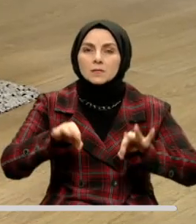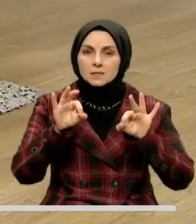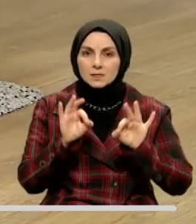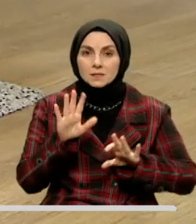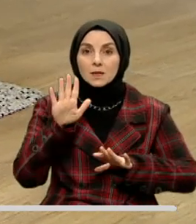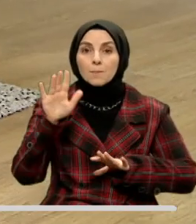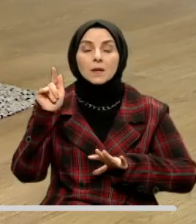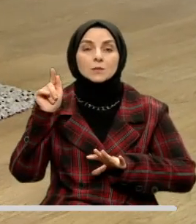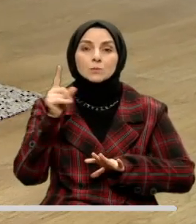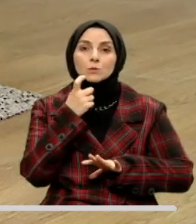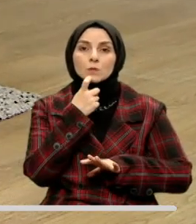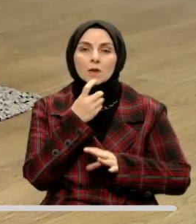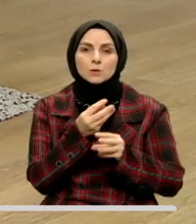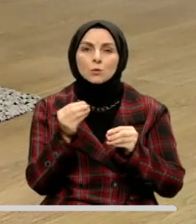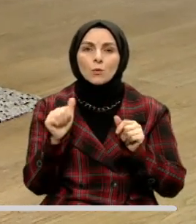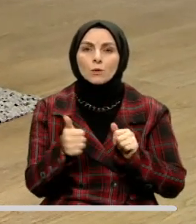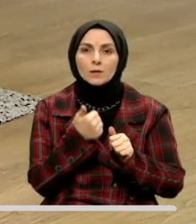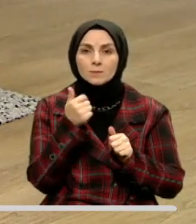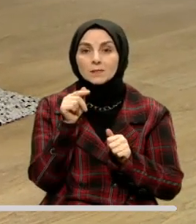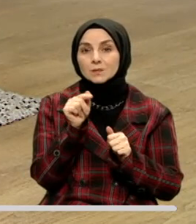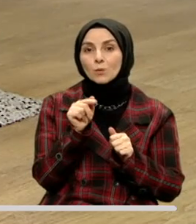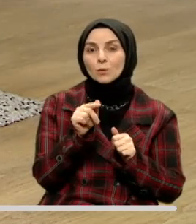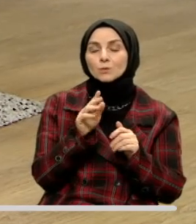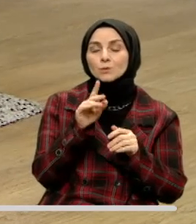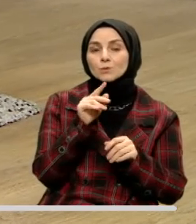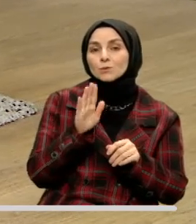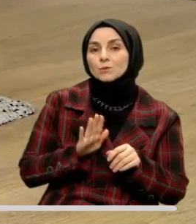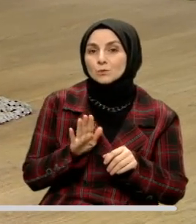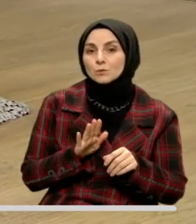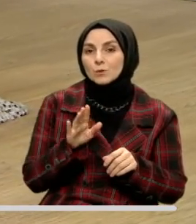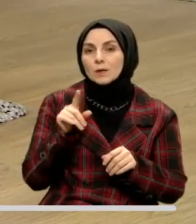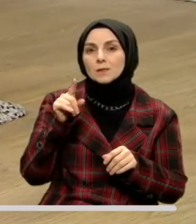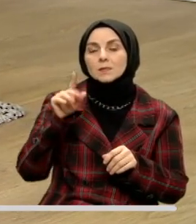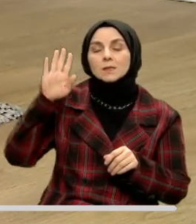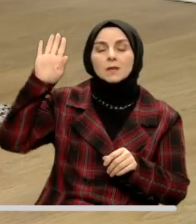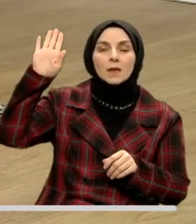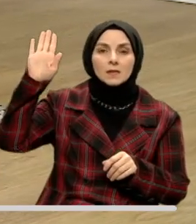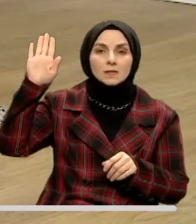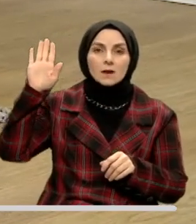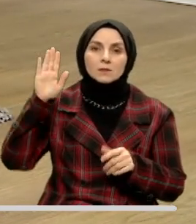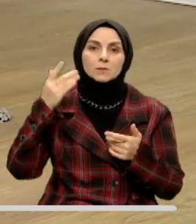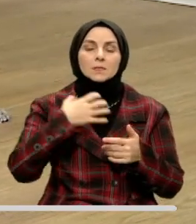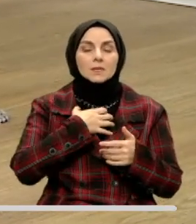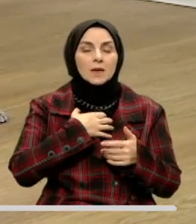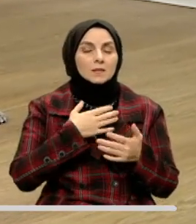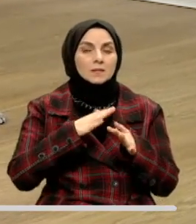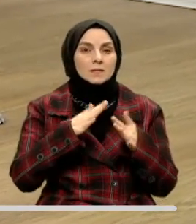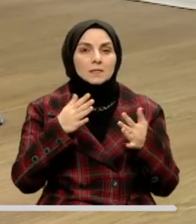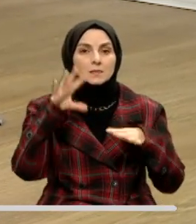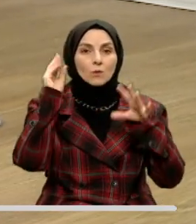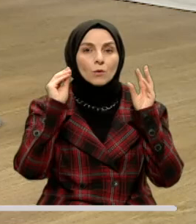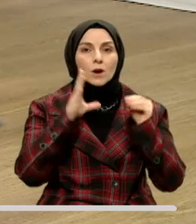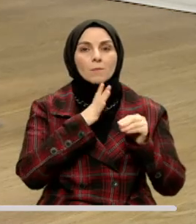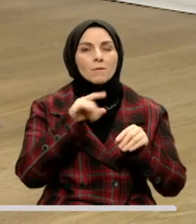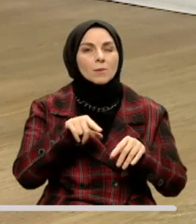kültürüne uyum sağlayabilme, çocuğun parmak kaldırabilmesi, kendini denetleyebilmesi, bu süreç içerisinde